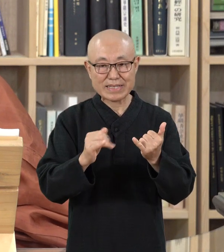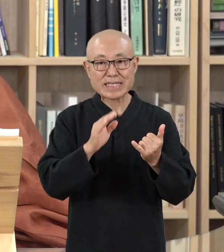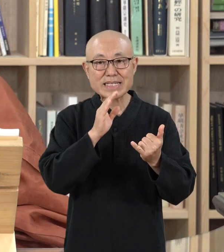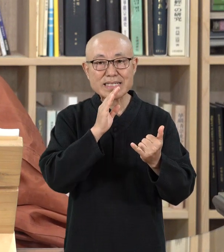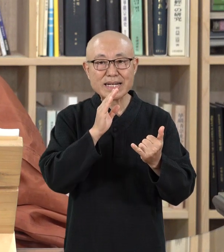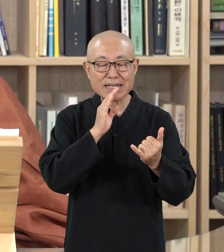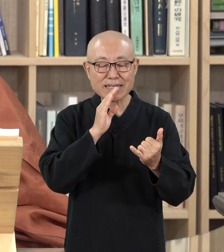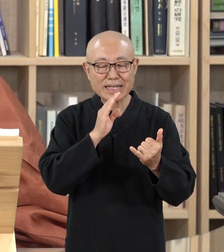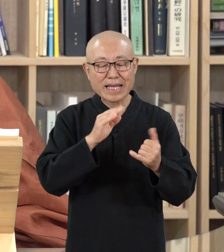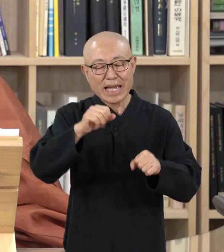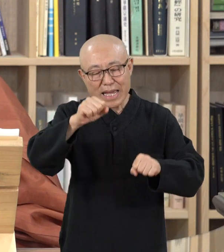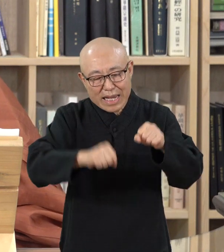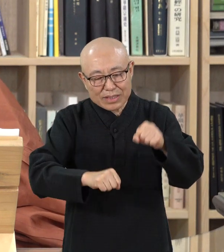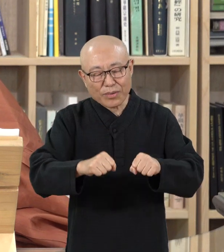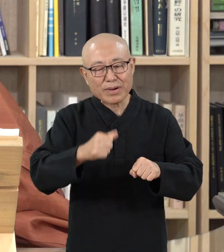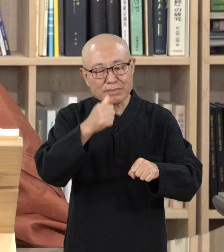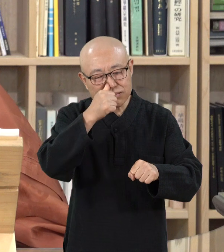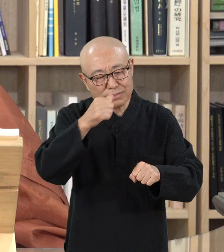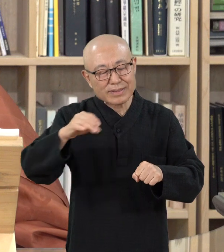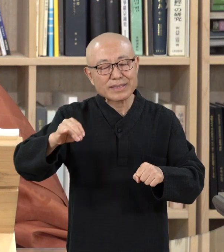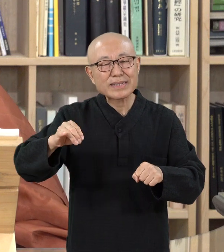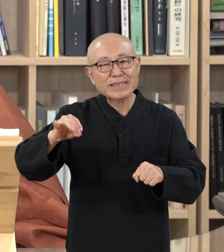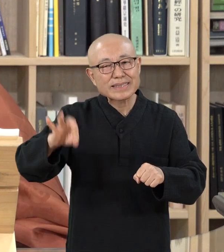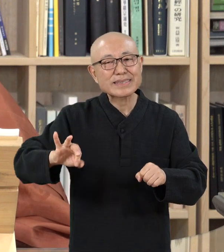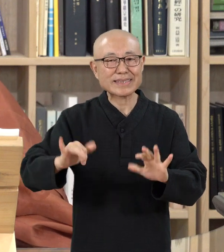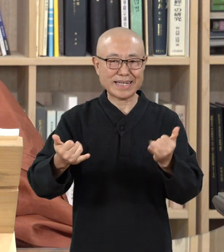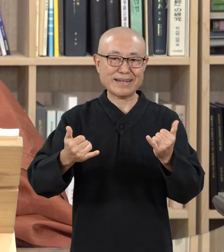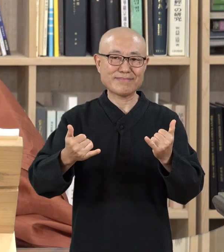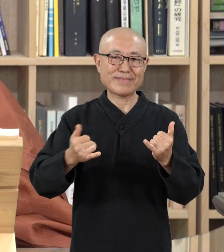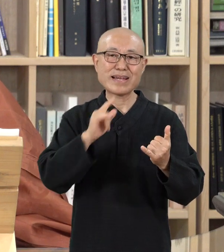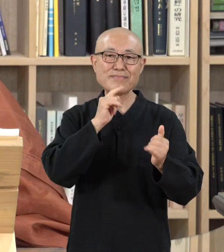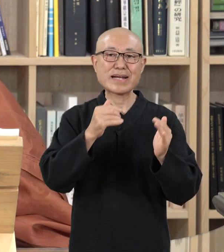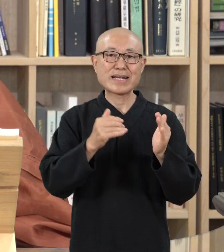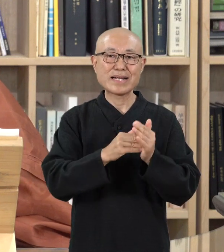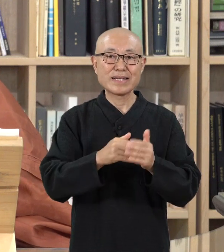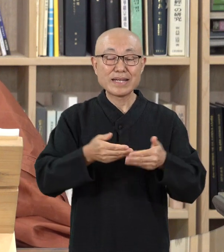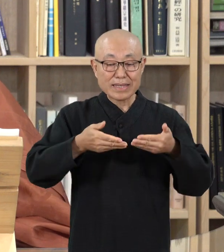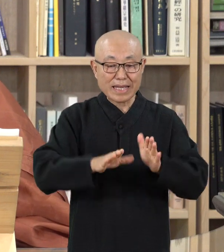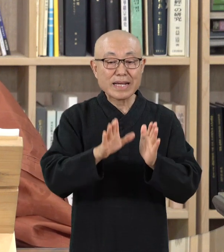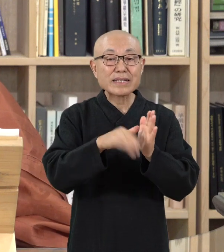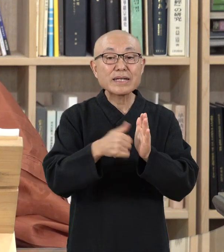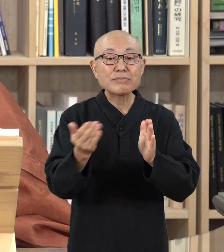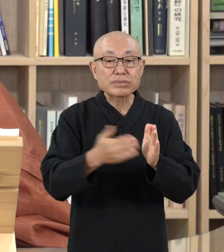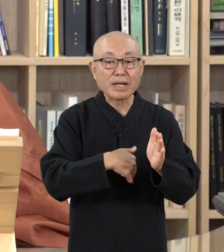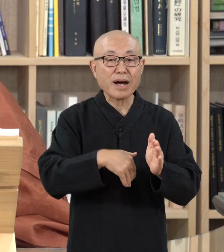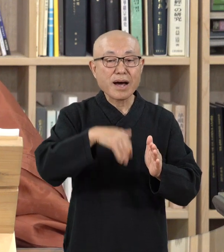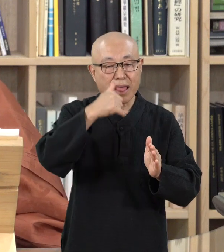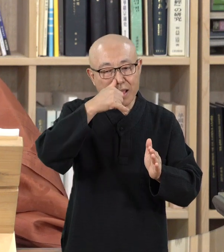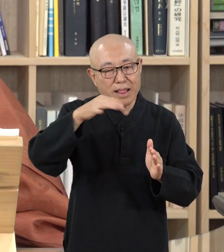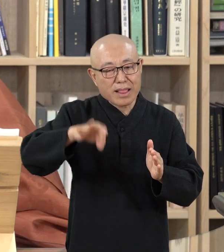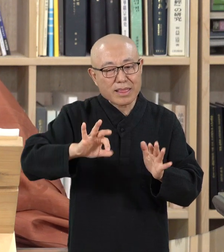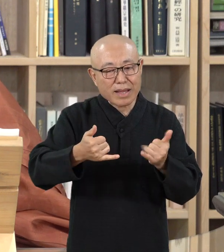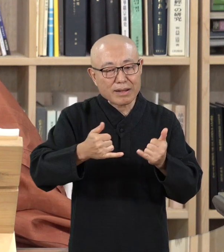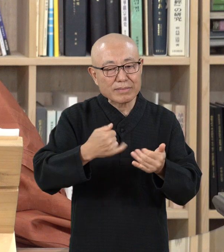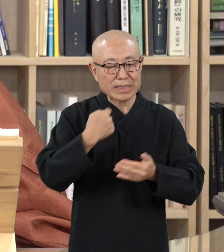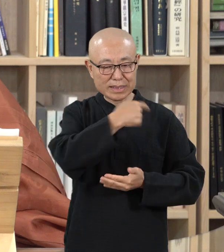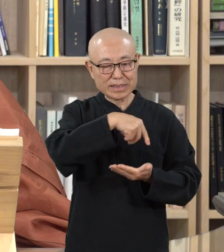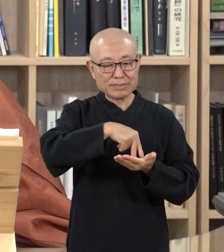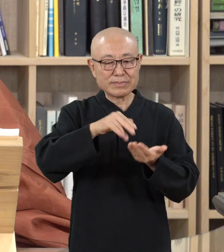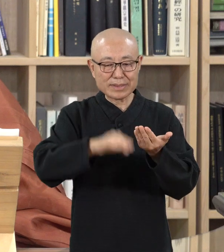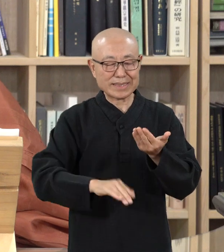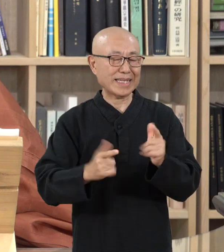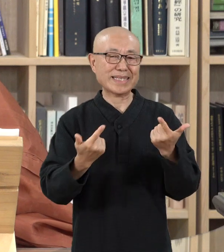참으로 천박하다. 그리고 이제 마지막 말씀이 태어나면서 비천한 삶이 없다. 내가 걸식하는